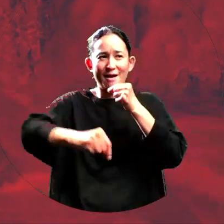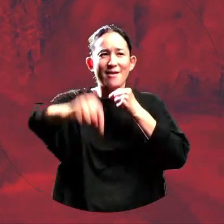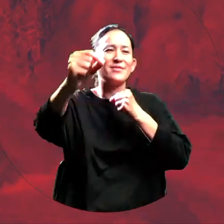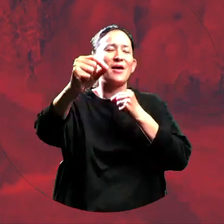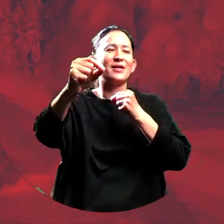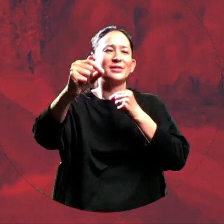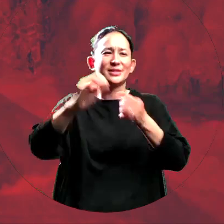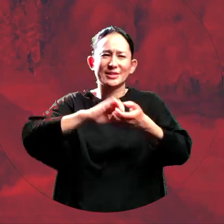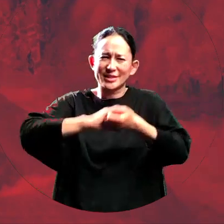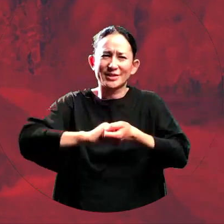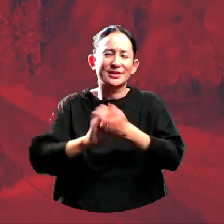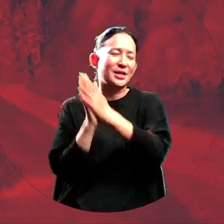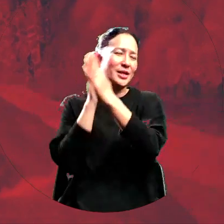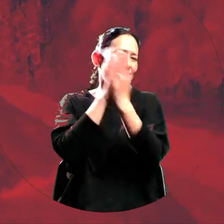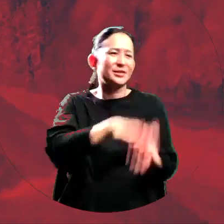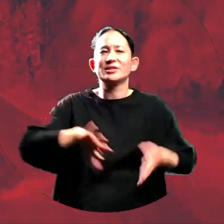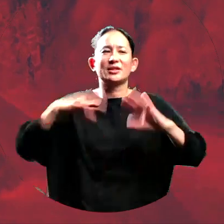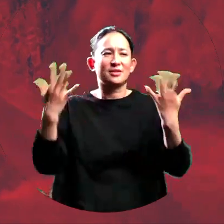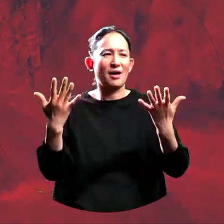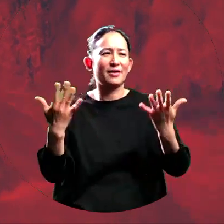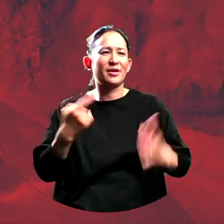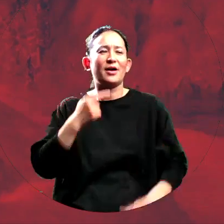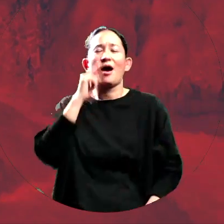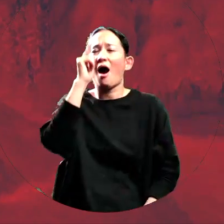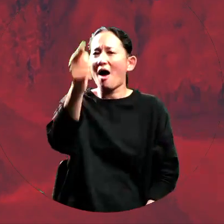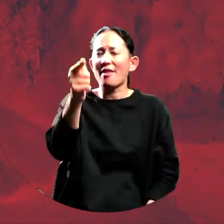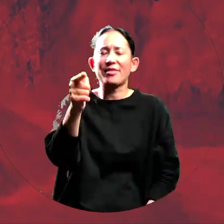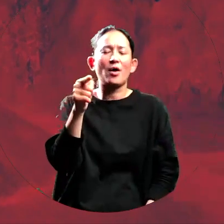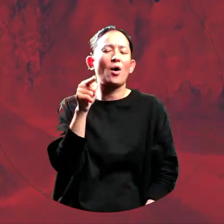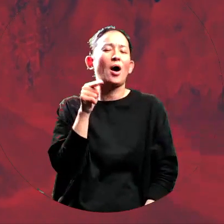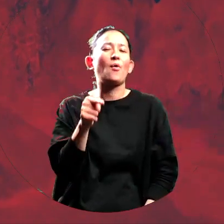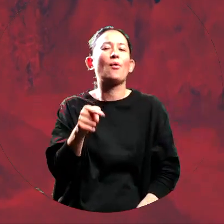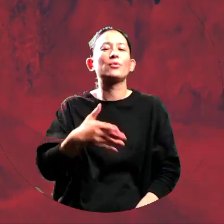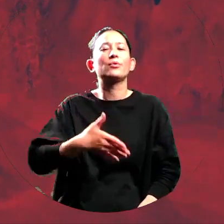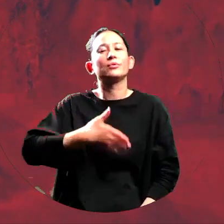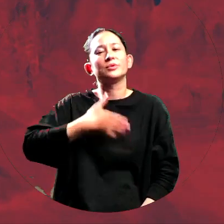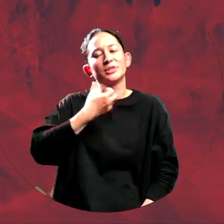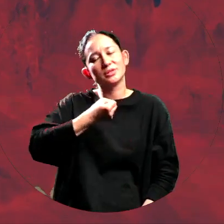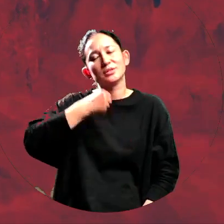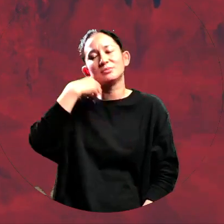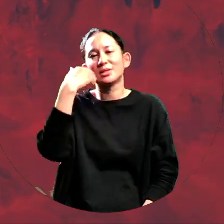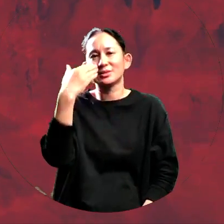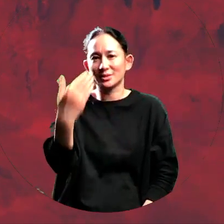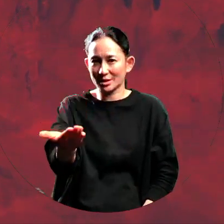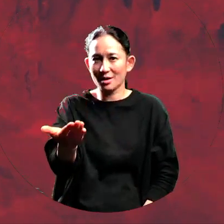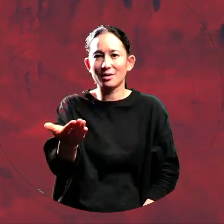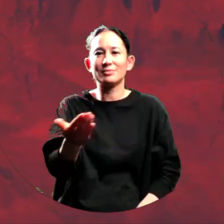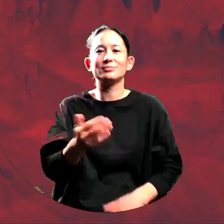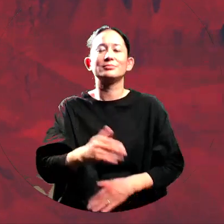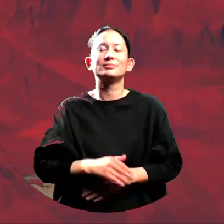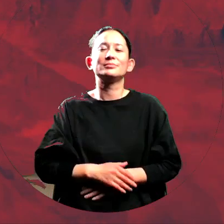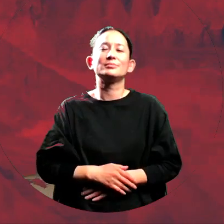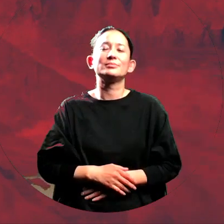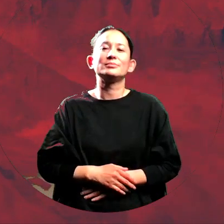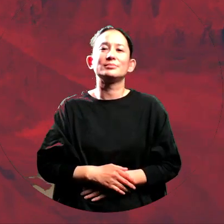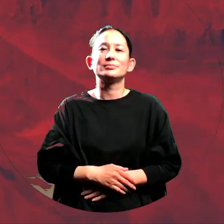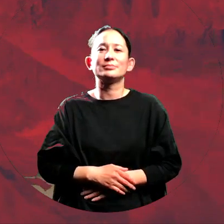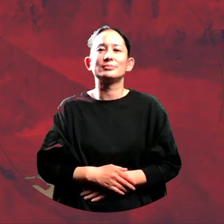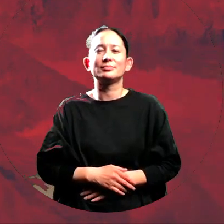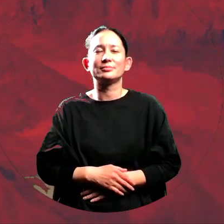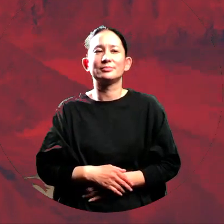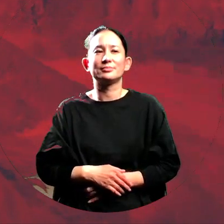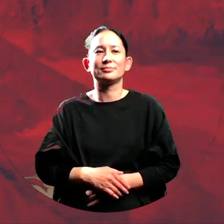信じる者は皆永遠に、決して死ぬことがありません。あなたはこのことを信じます